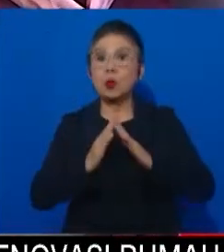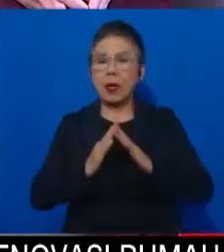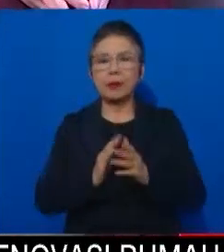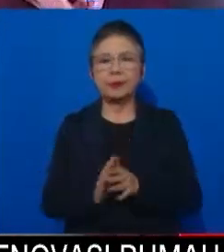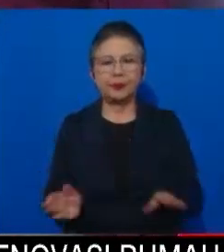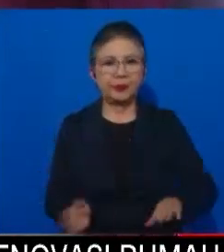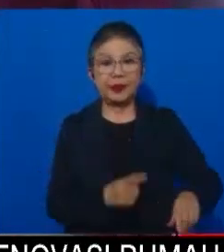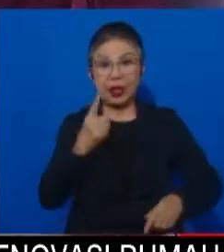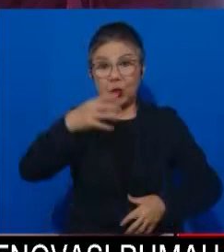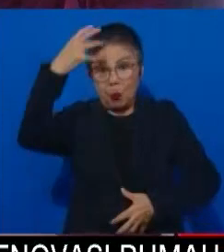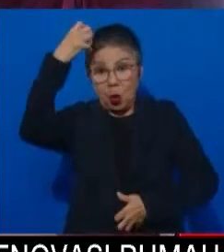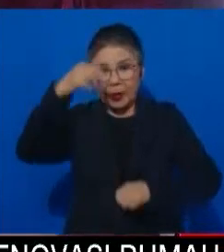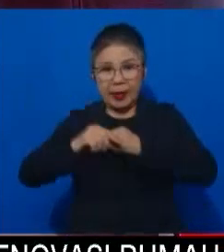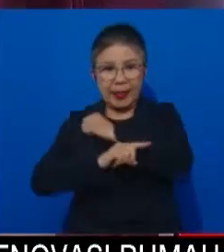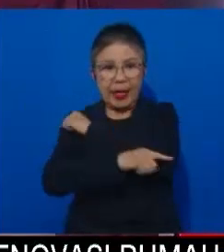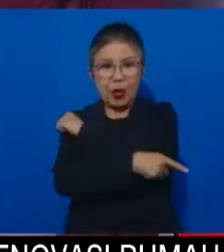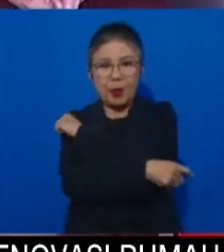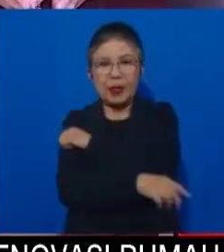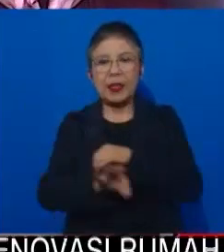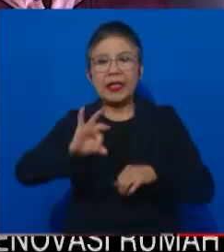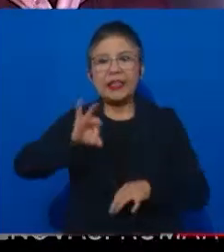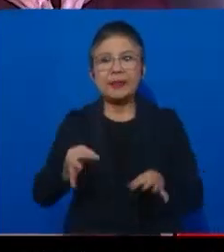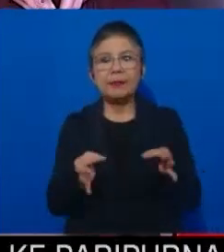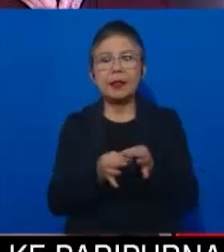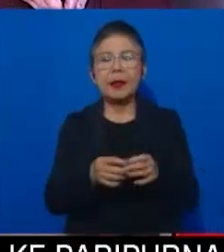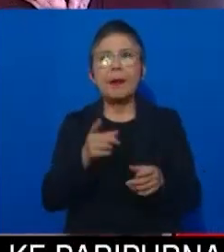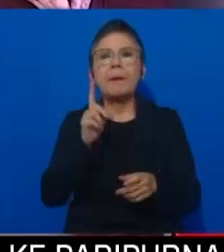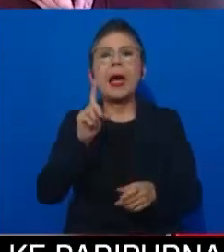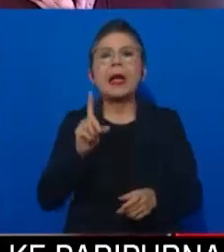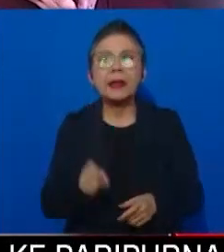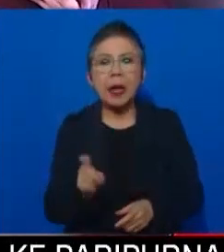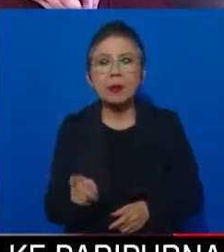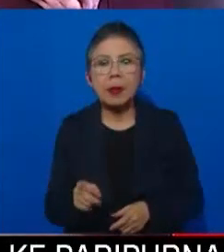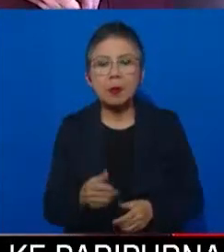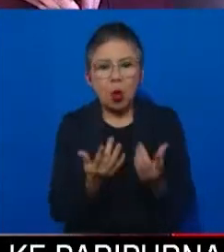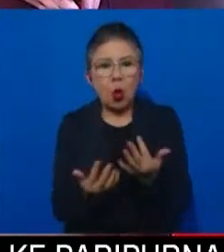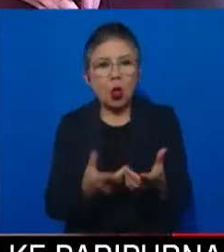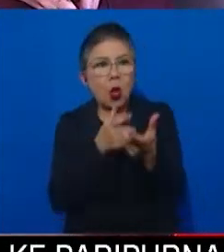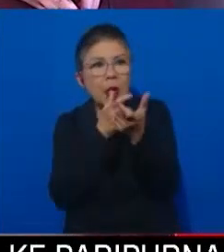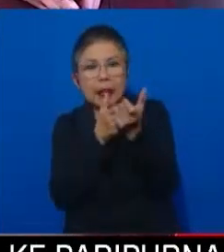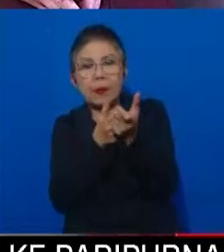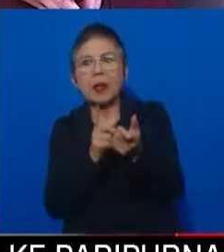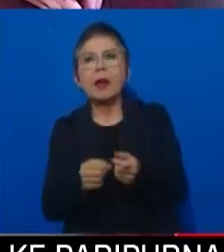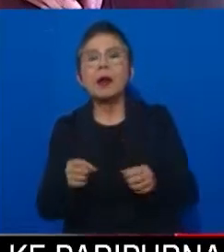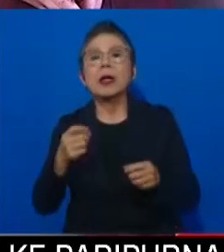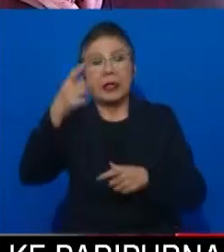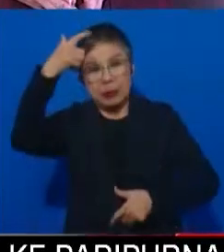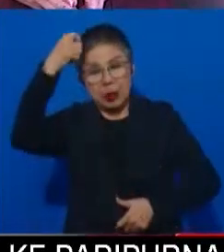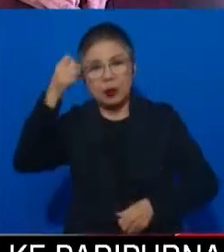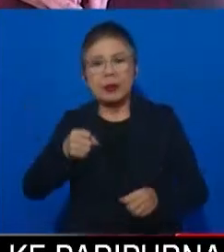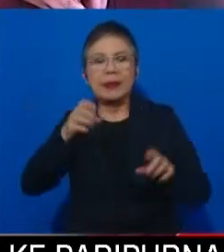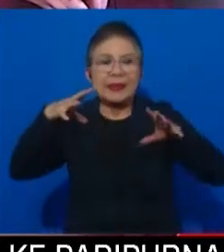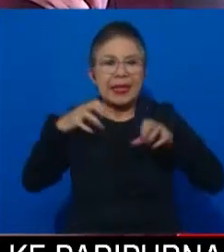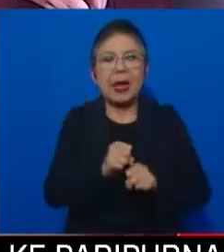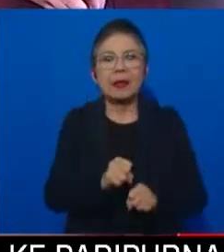itu, seekor monyet ekor panjang di Jember mati akibat ditembak warga setelah menyerang 4 anak balita dan pria